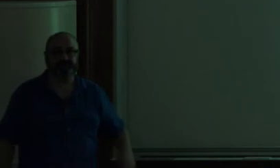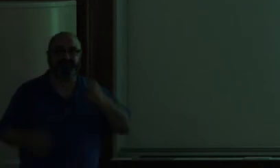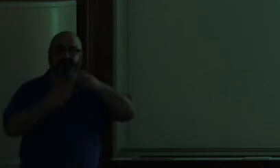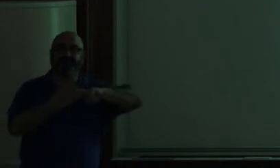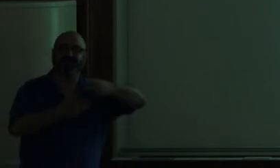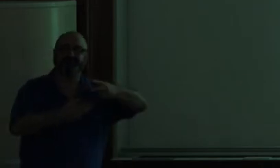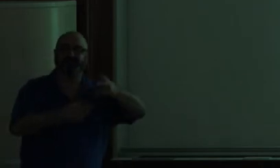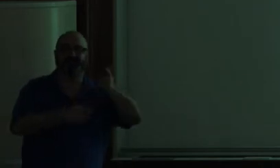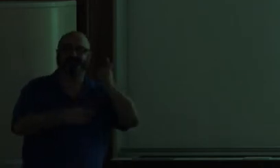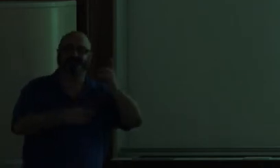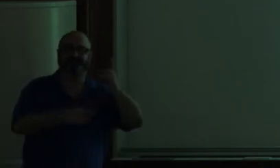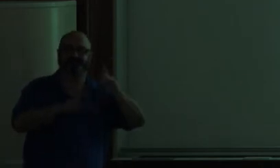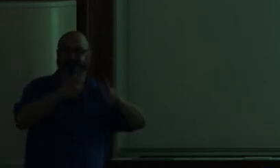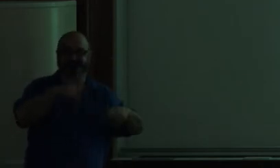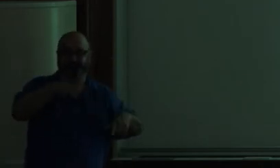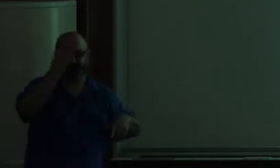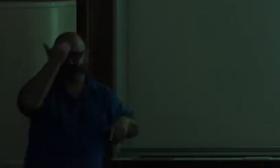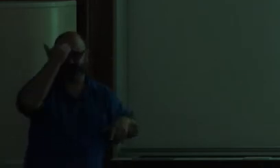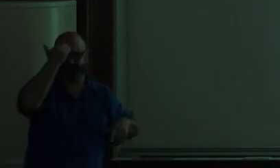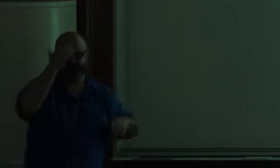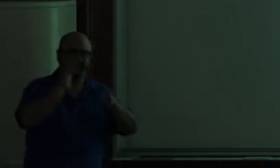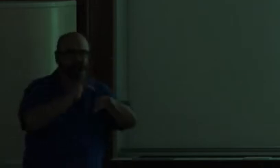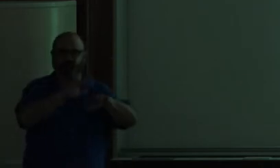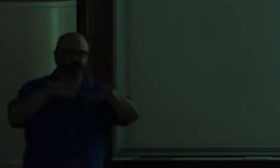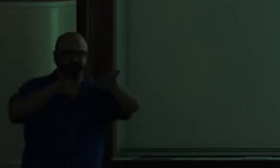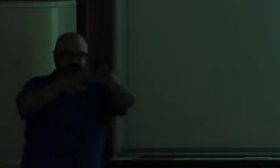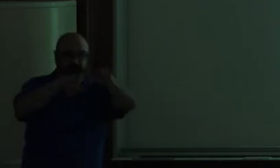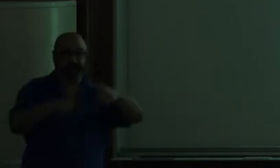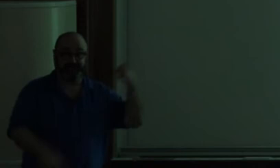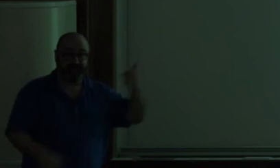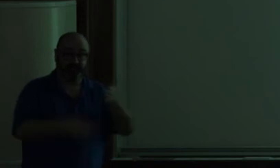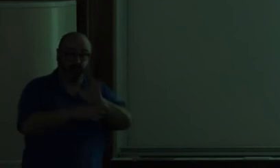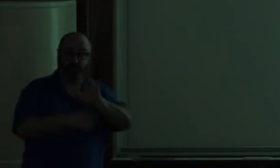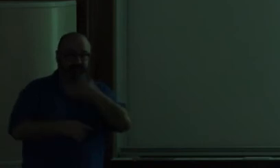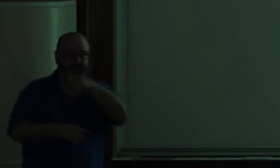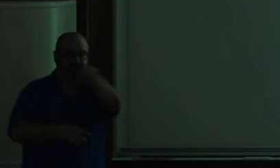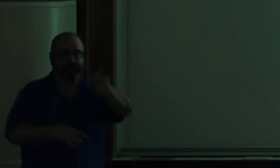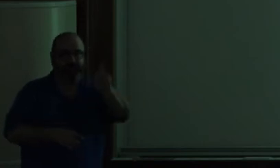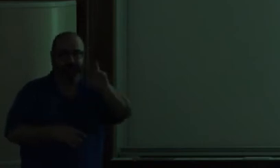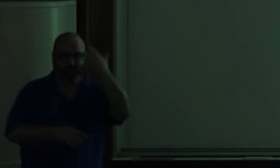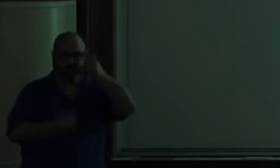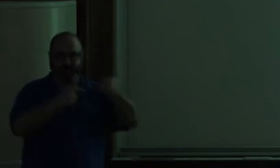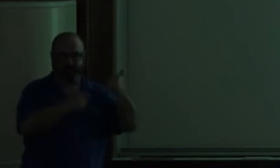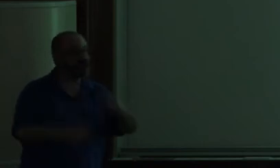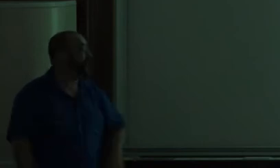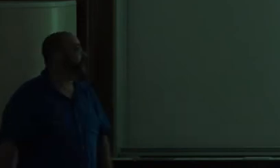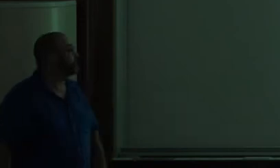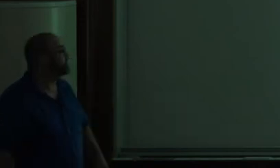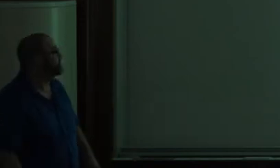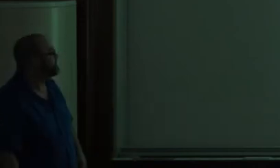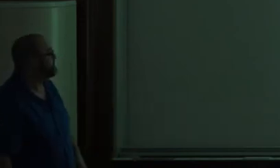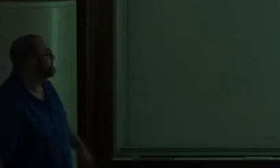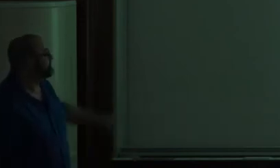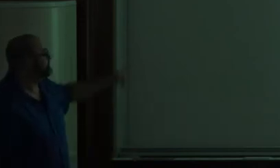versions précédentes, je suis à peu près sûr que vous les avez tous vues d'une manière ou d'une autre, brièvement quelque part. Autant ce que je vais vous montrer, il n'y en a pas beaucoup dans la salle qui vont savoir que ça fonctionne.